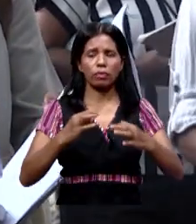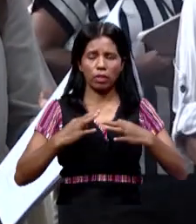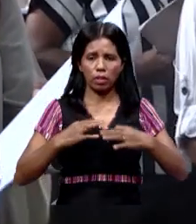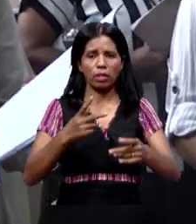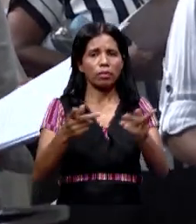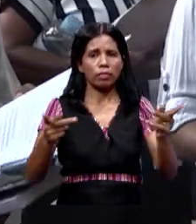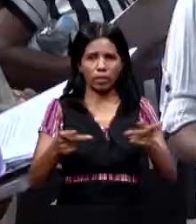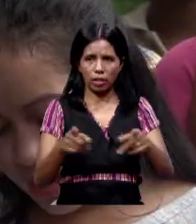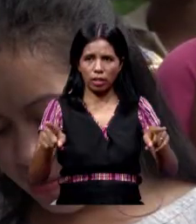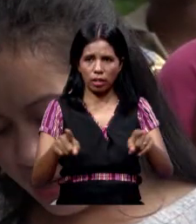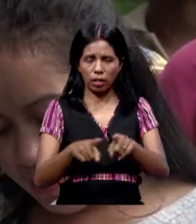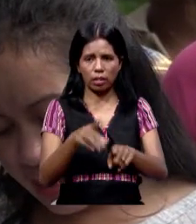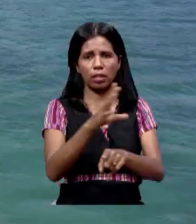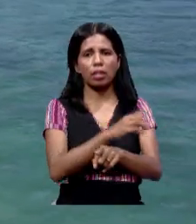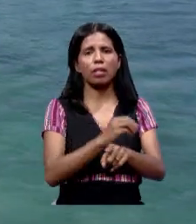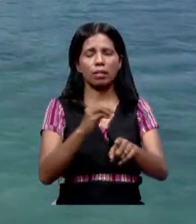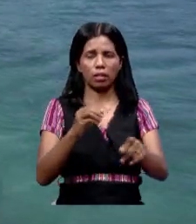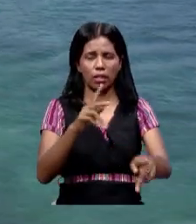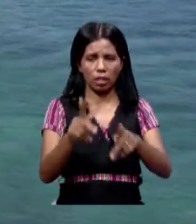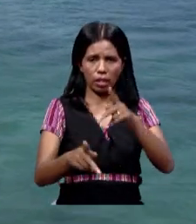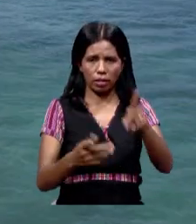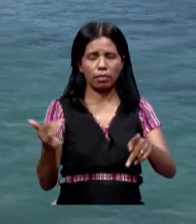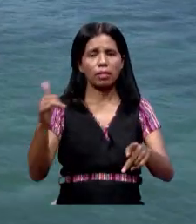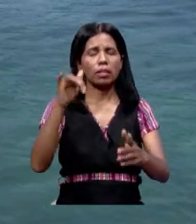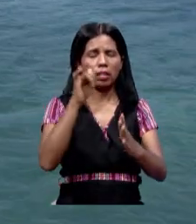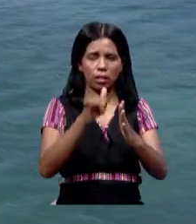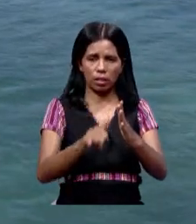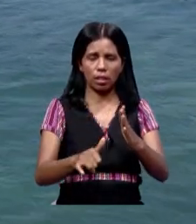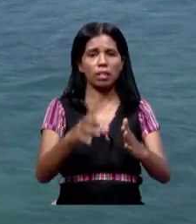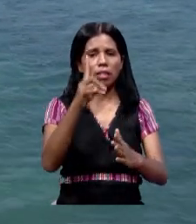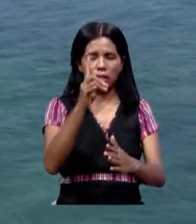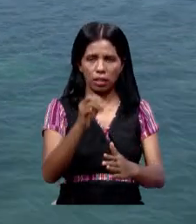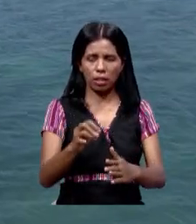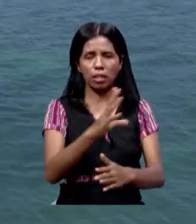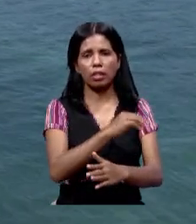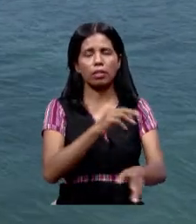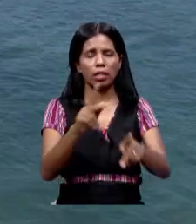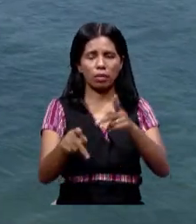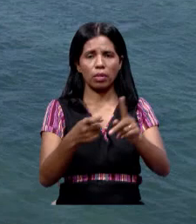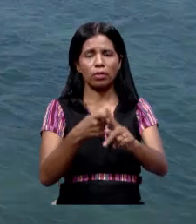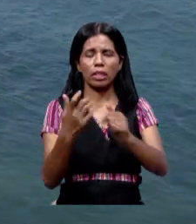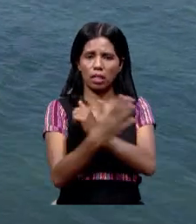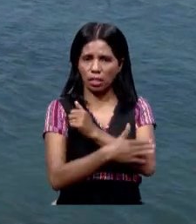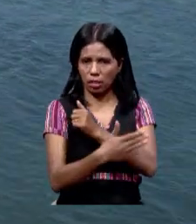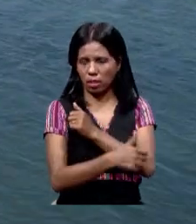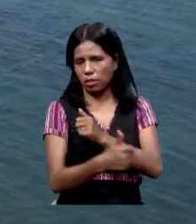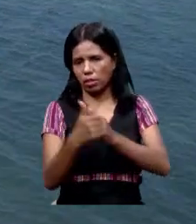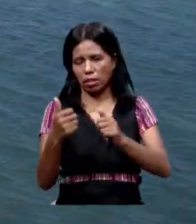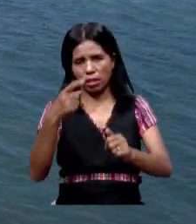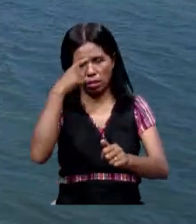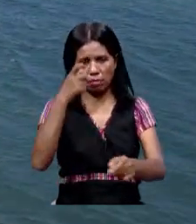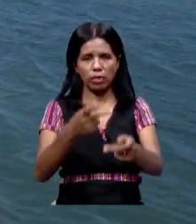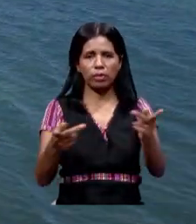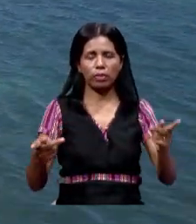ne sayanesa fatin pasa ferias, basira ne behela ia kapital dili, nomos ema estranzeru sira. Tamba ia fatin ne